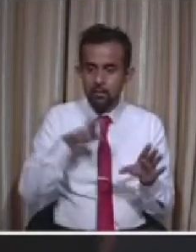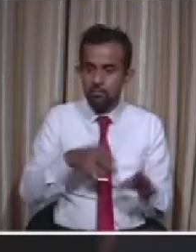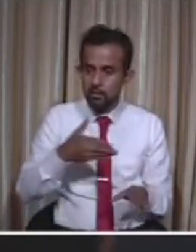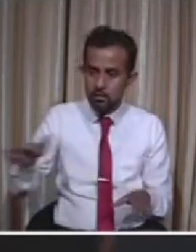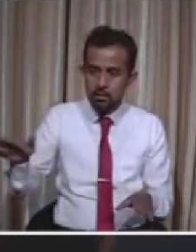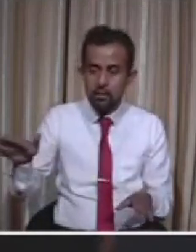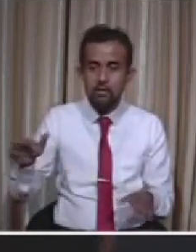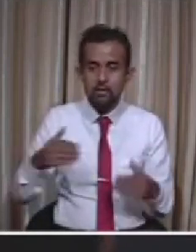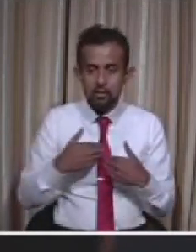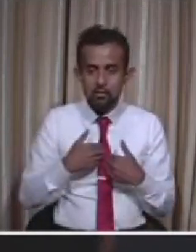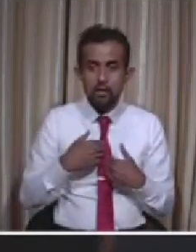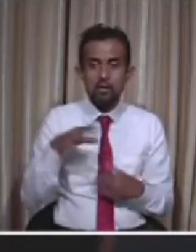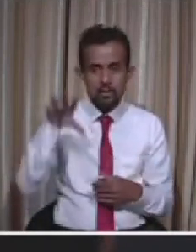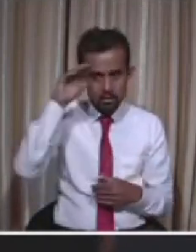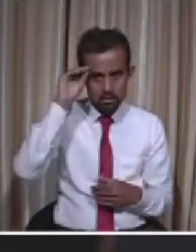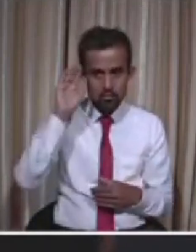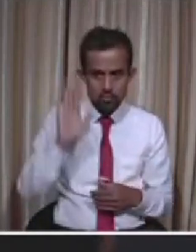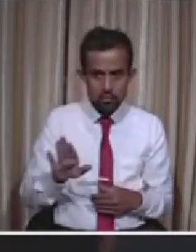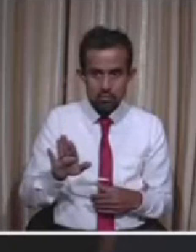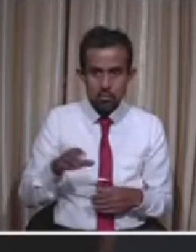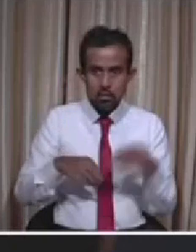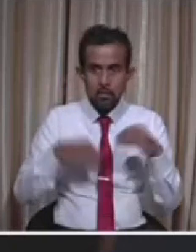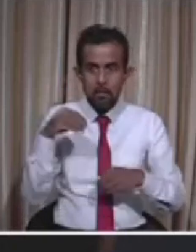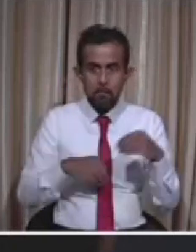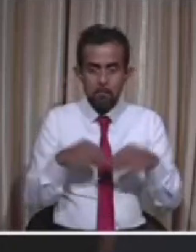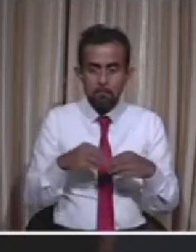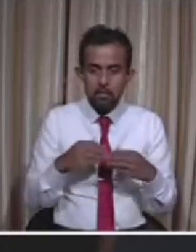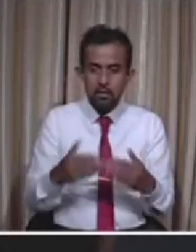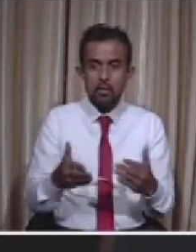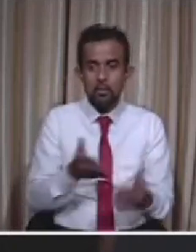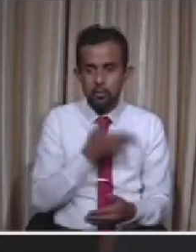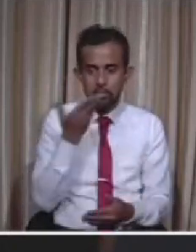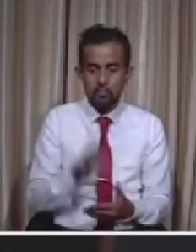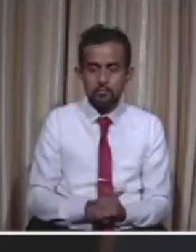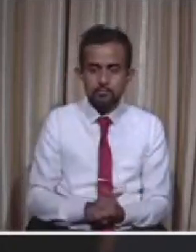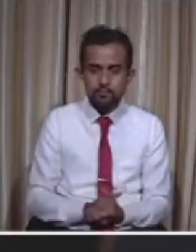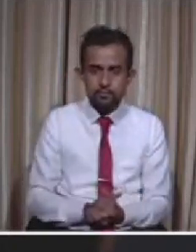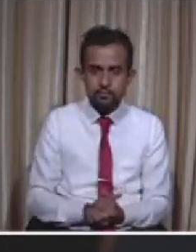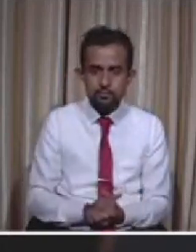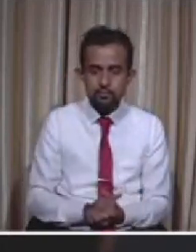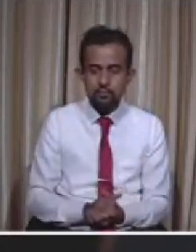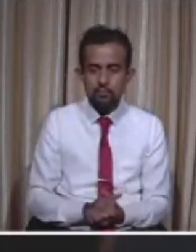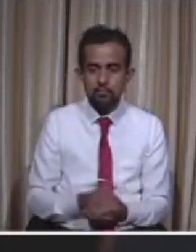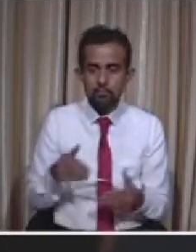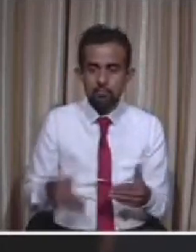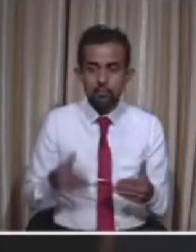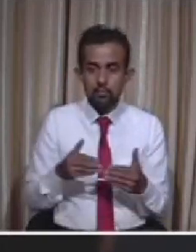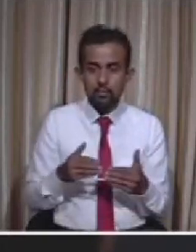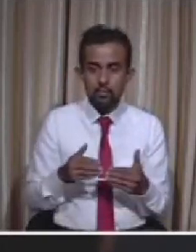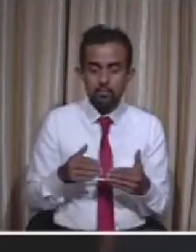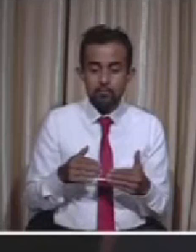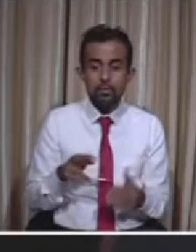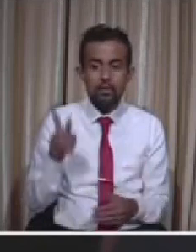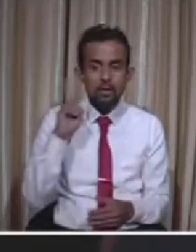අපි දැනගත්තොත් අපිට මේ දේශපාලනය කරන්න පුළුවන් වෙයි. ඒ නිසා අද බලන්නකෝ